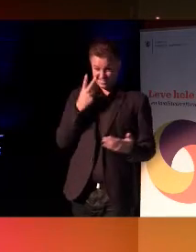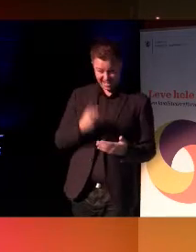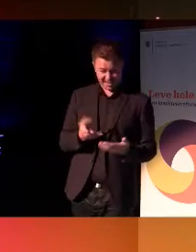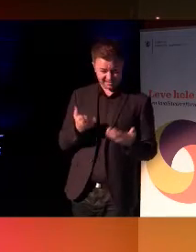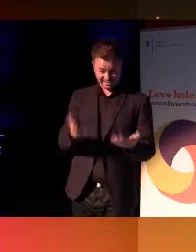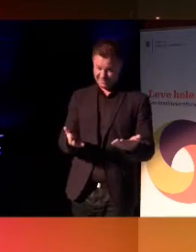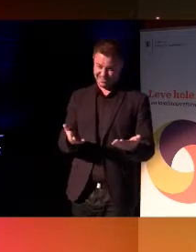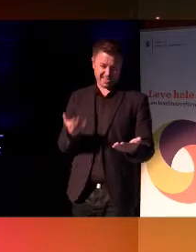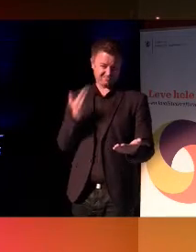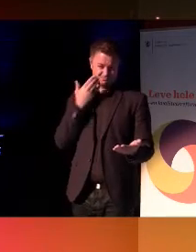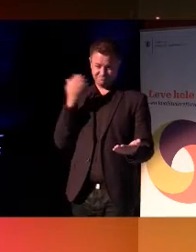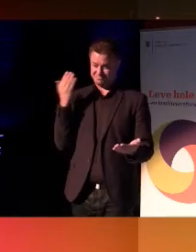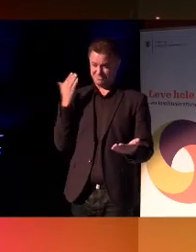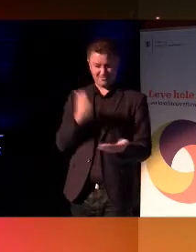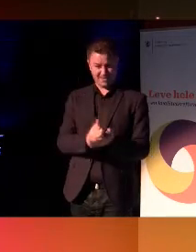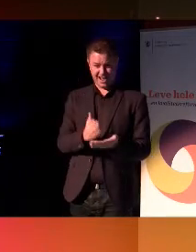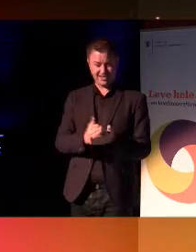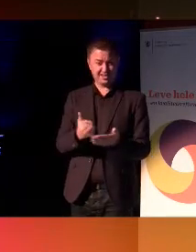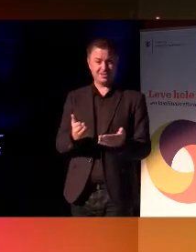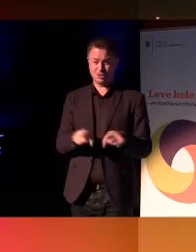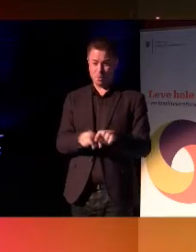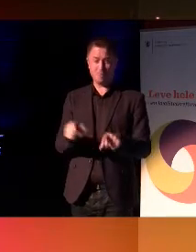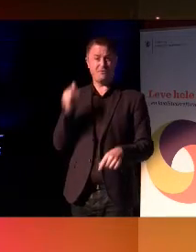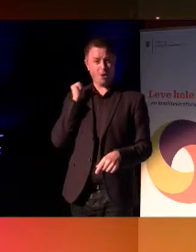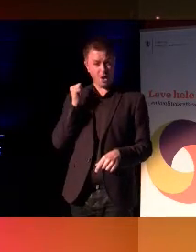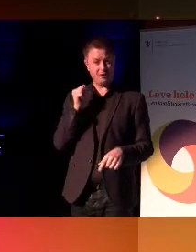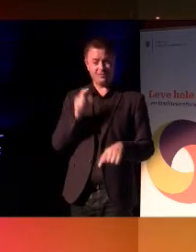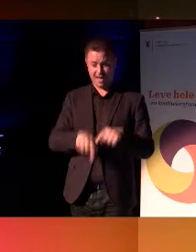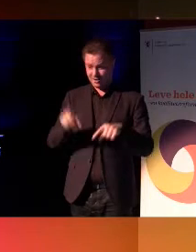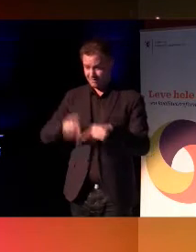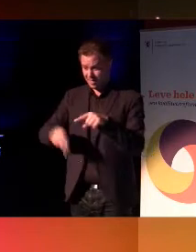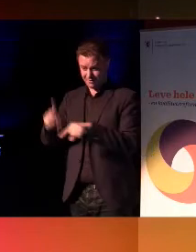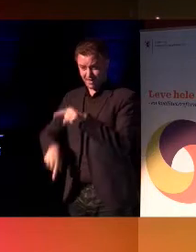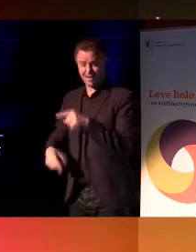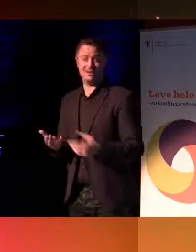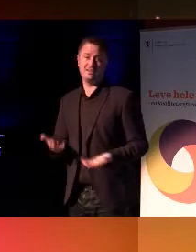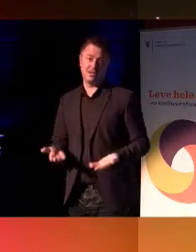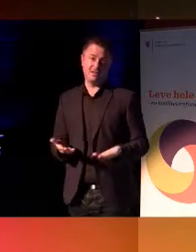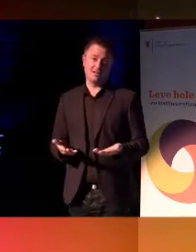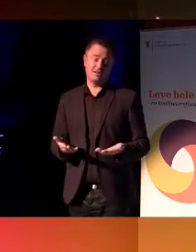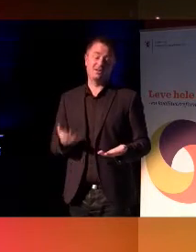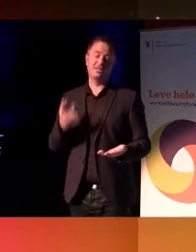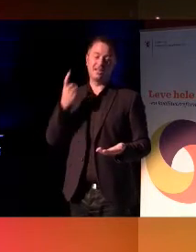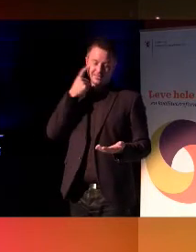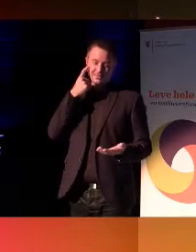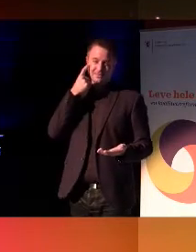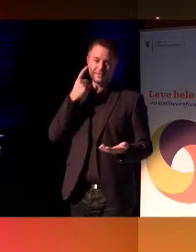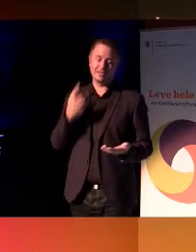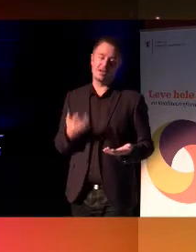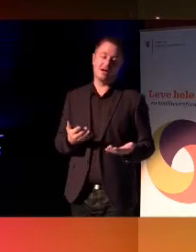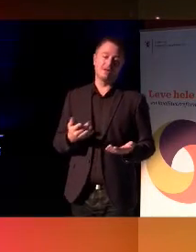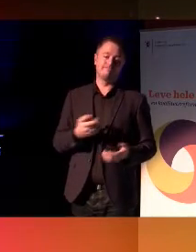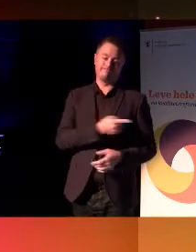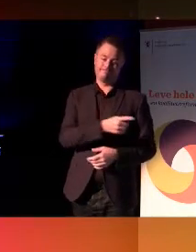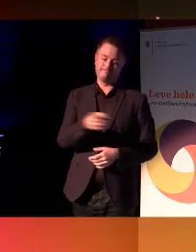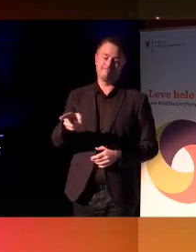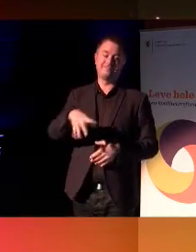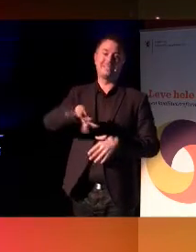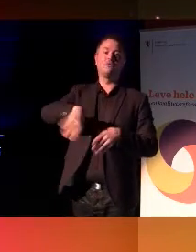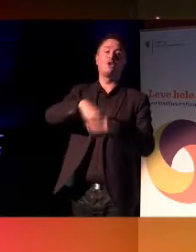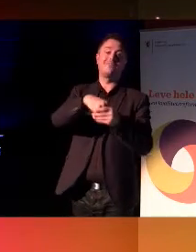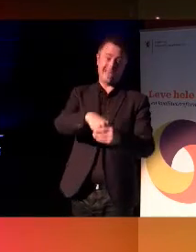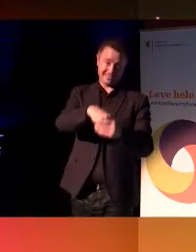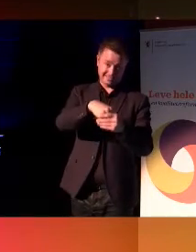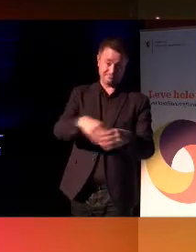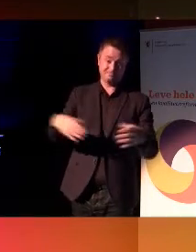tid. Og det, tenker jeg, det handler om utfordring til tjenestene med alle de som involvert, både på gulvet, men også fra